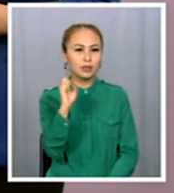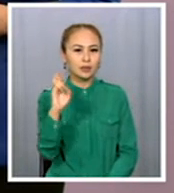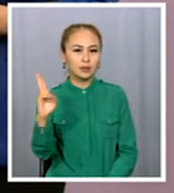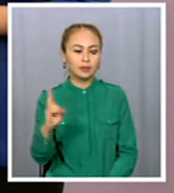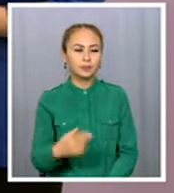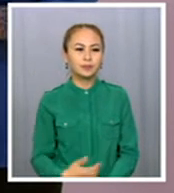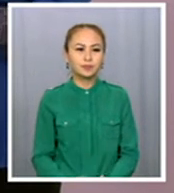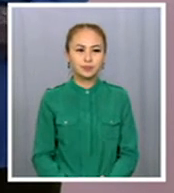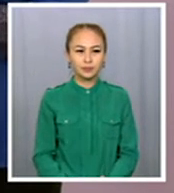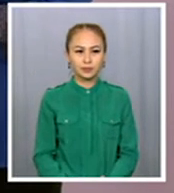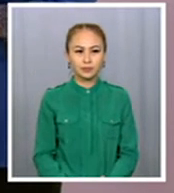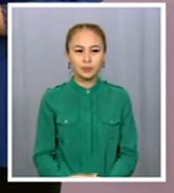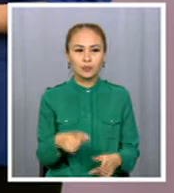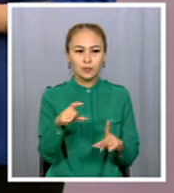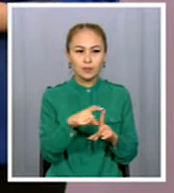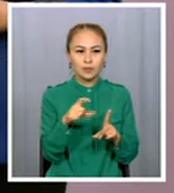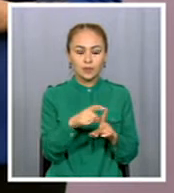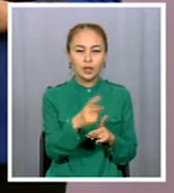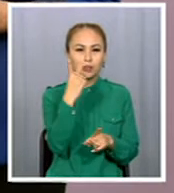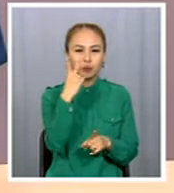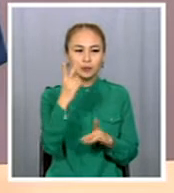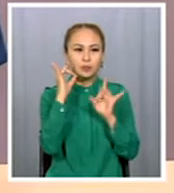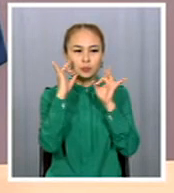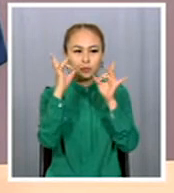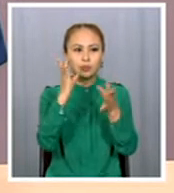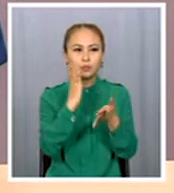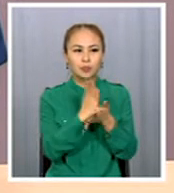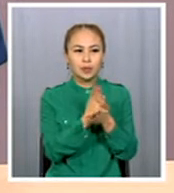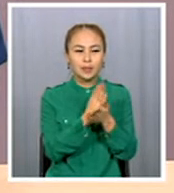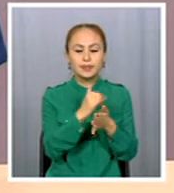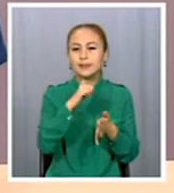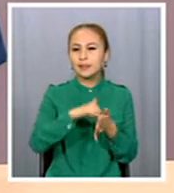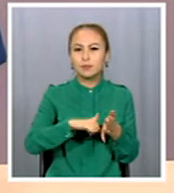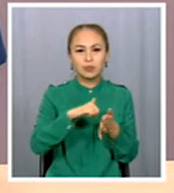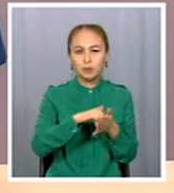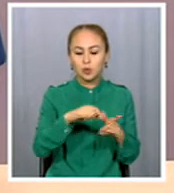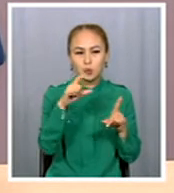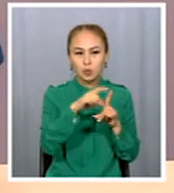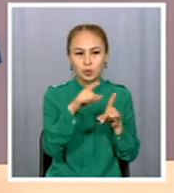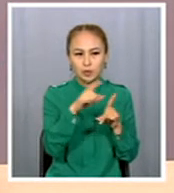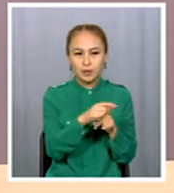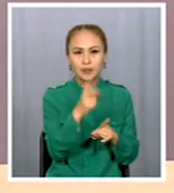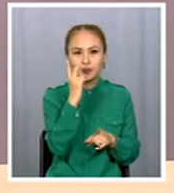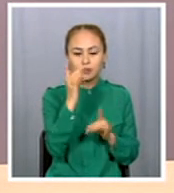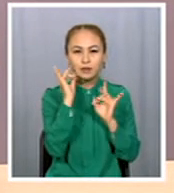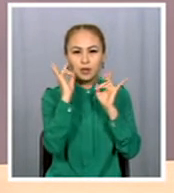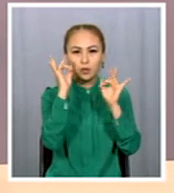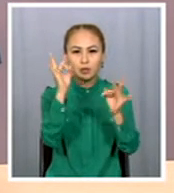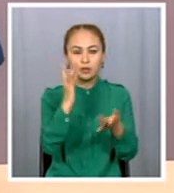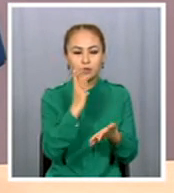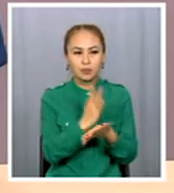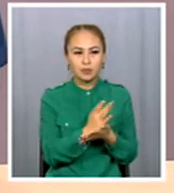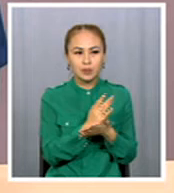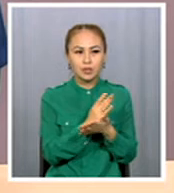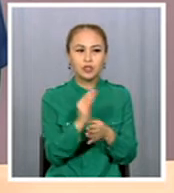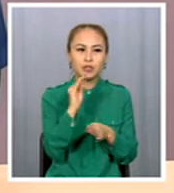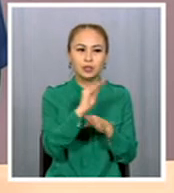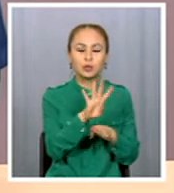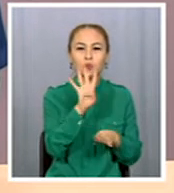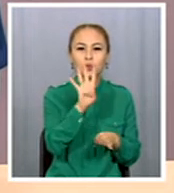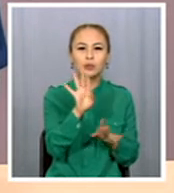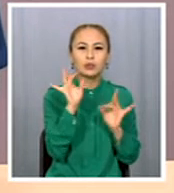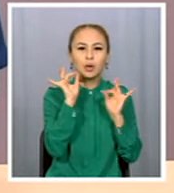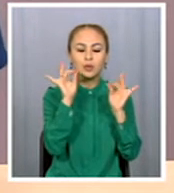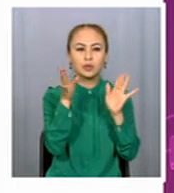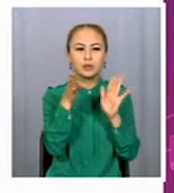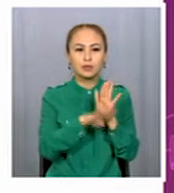Бұршақ. Иә, сөзде 2 буын бар. Себебі сөзде 2 дауысты дыбыс бар, және 4 дауыссыз